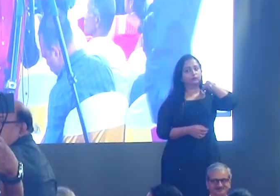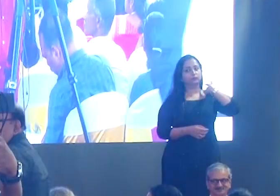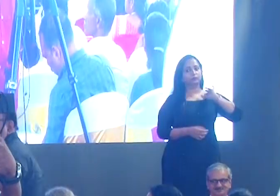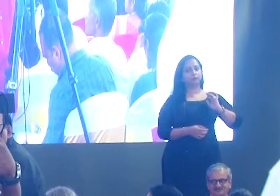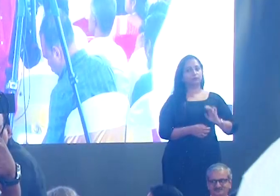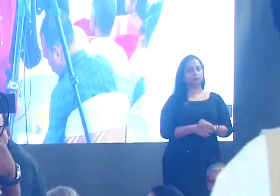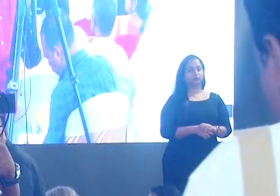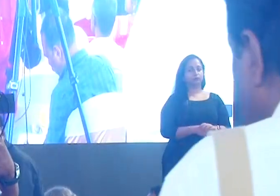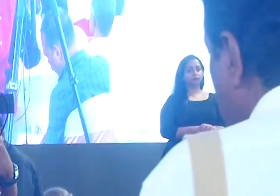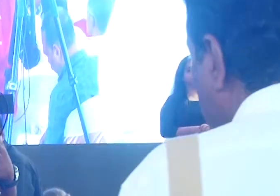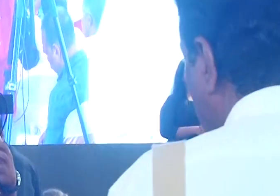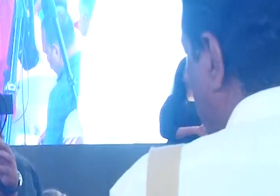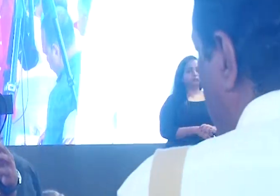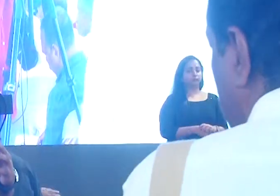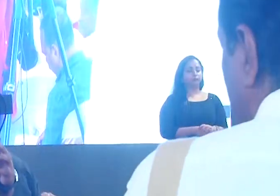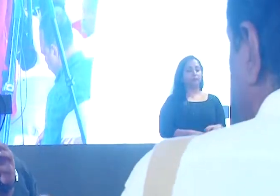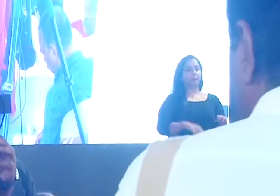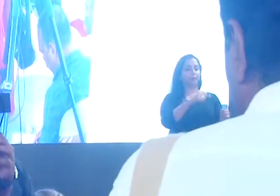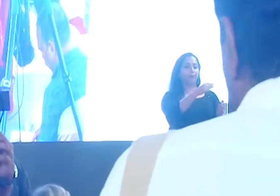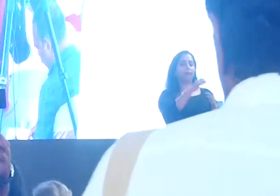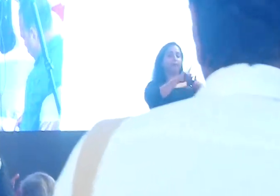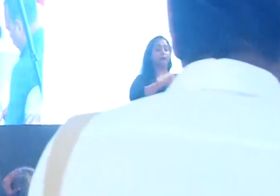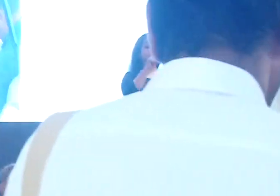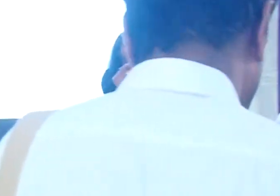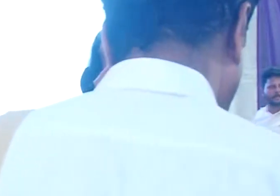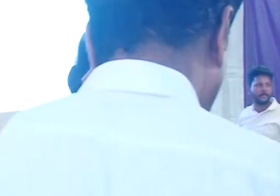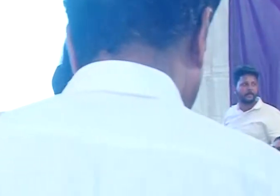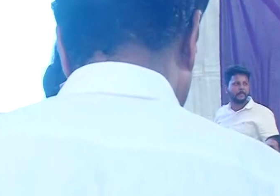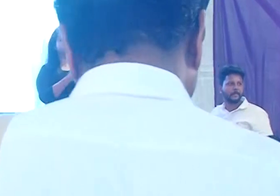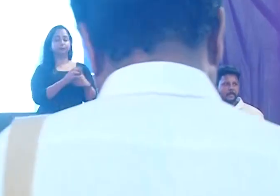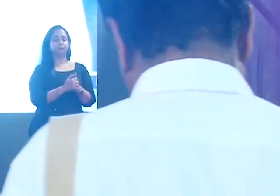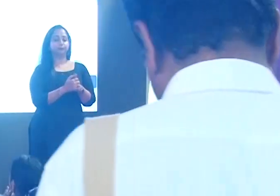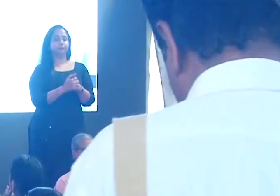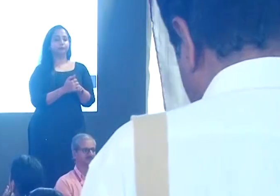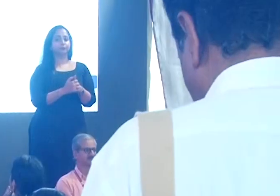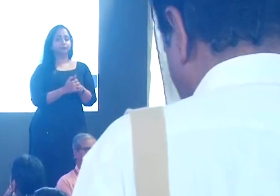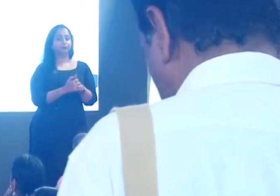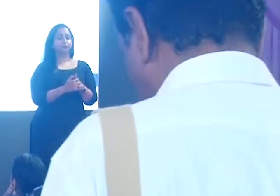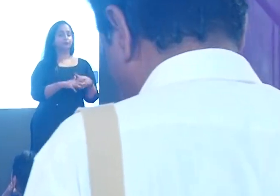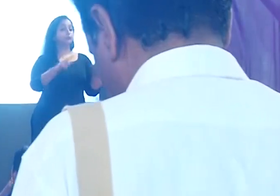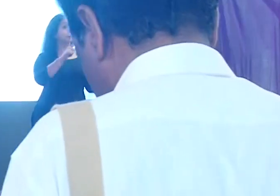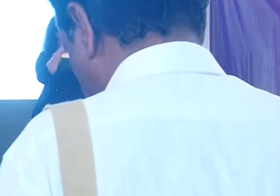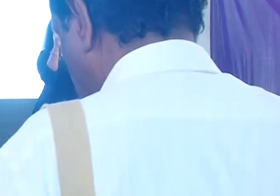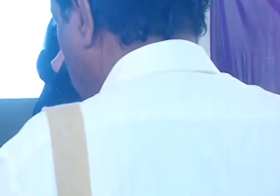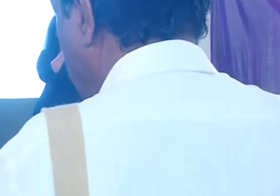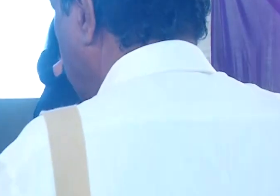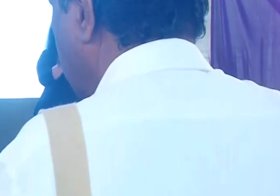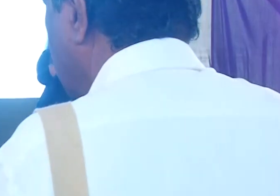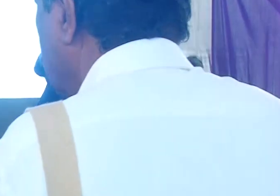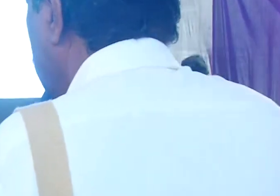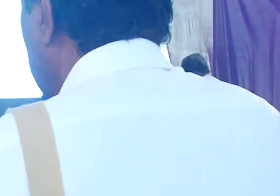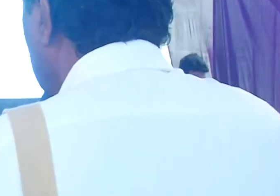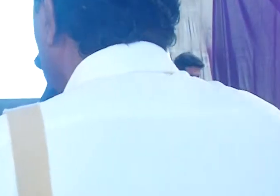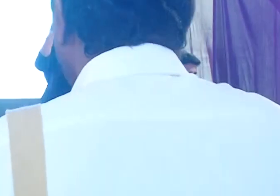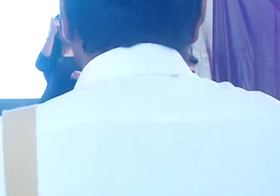സാർ, എൻ്റെ പേര് ഡോക്ടർ JS ജഹാംഗീർ എന്നാണ്. ഞാൻ പെരിയമ്പല ഇക്ബാൽ കോളേജിലെ ഇംഗ്ലീഷ് വിഭാഗം